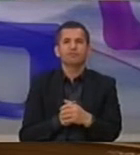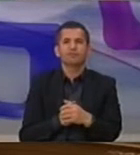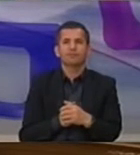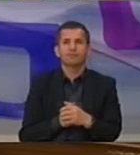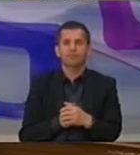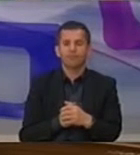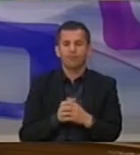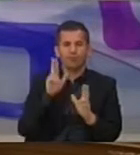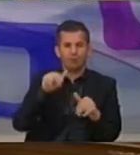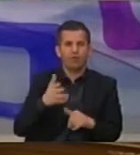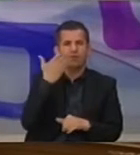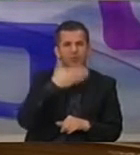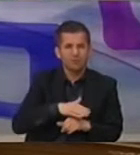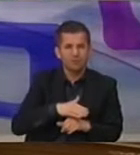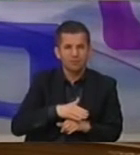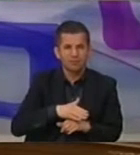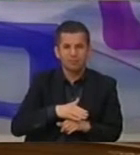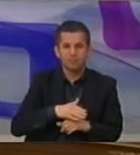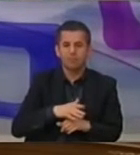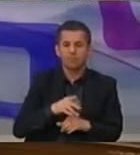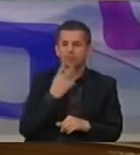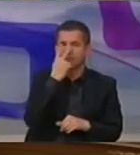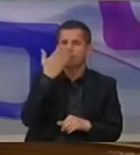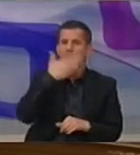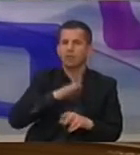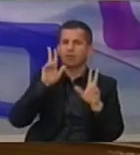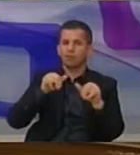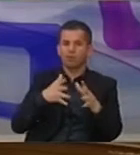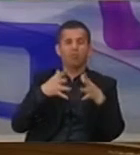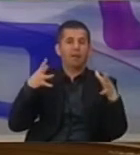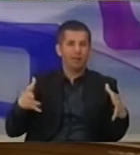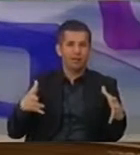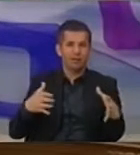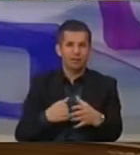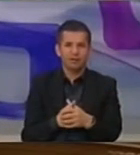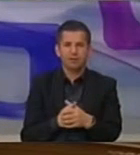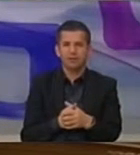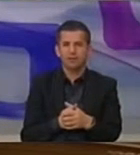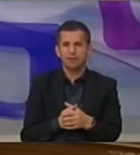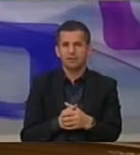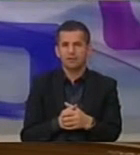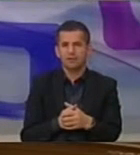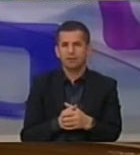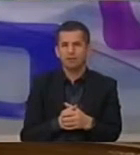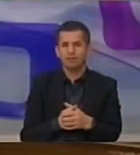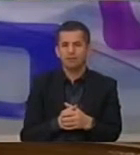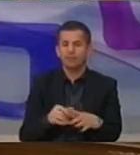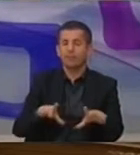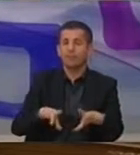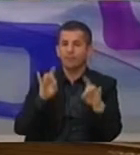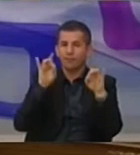është arritur suksesi pa kontestueshëm dhe i madh në